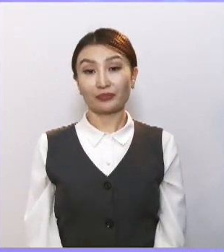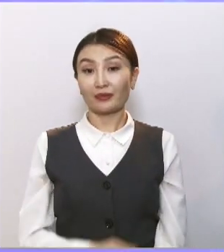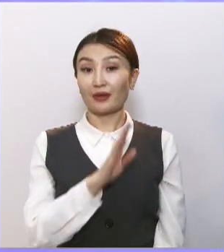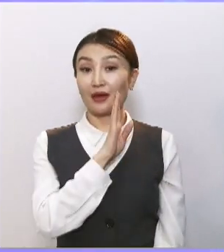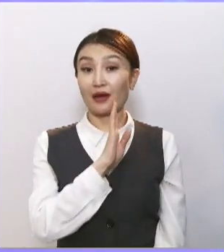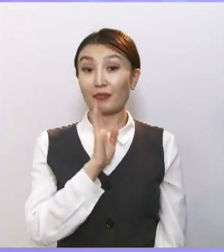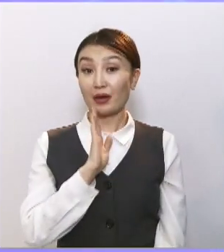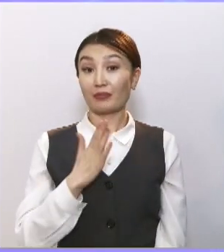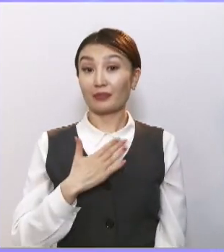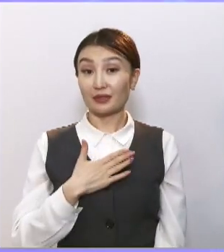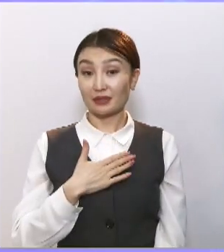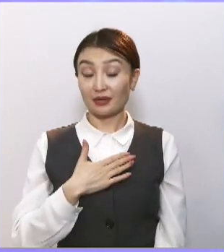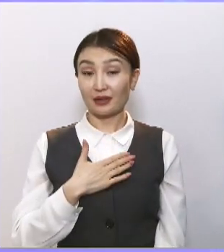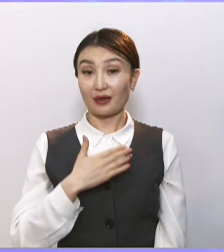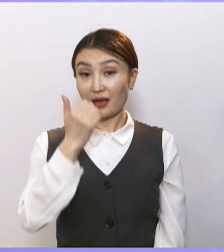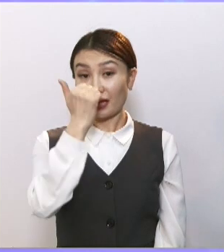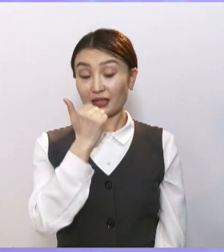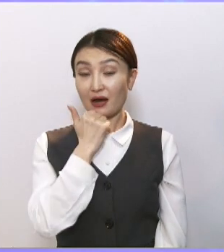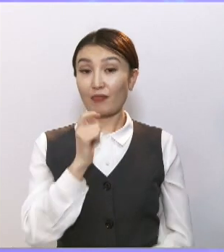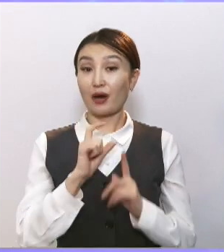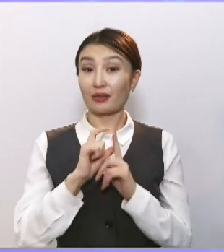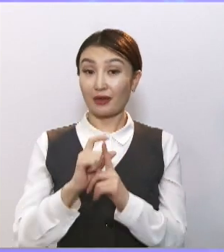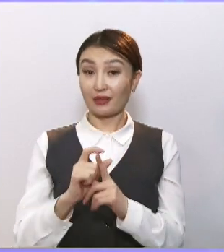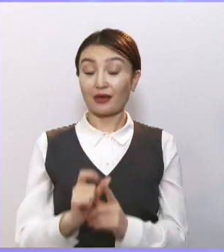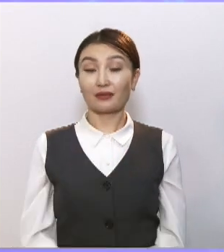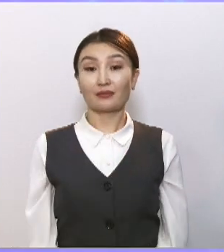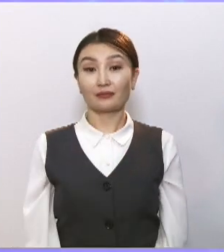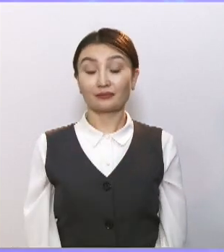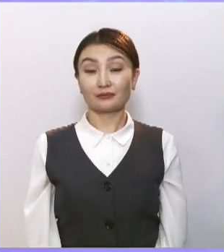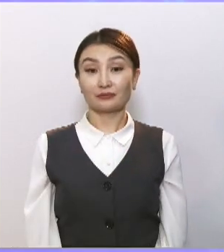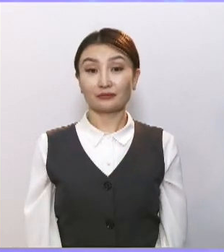Апам бизге рахмат айтат.